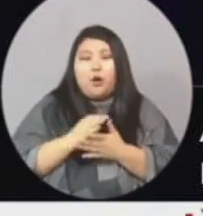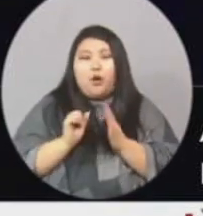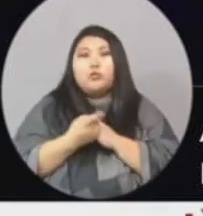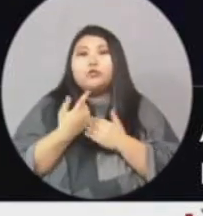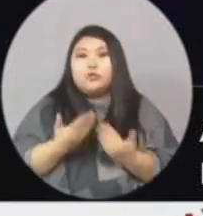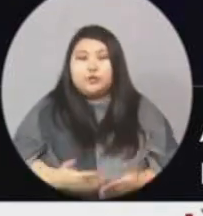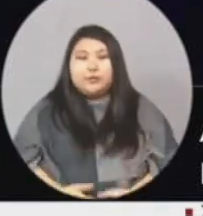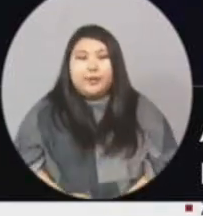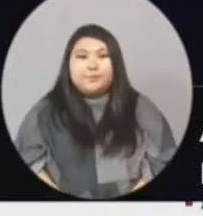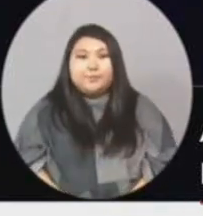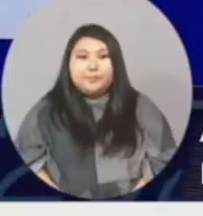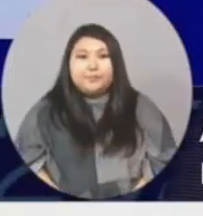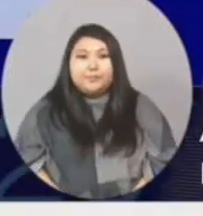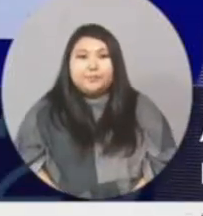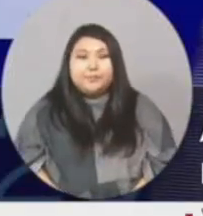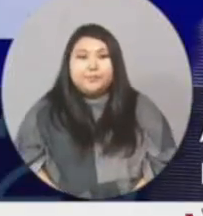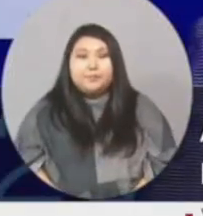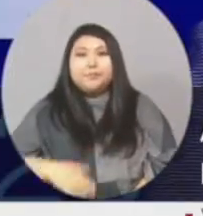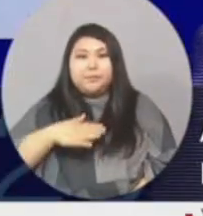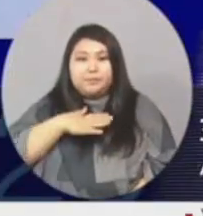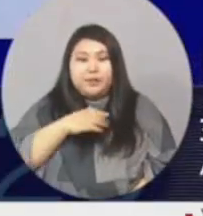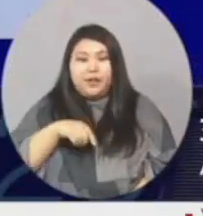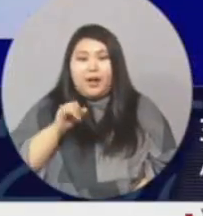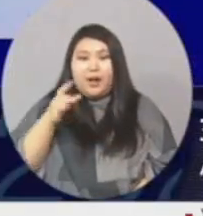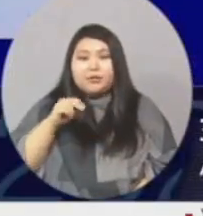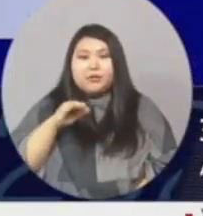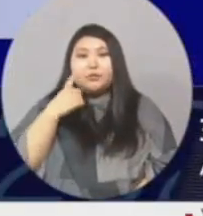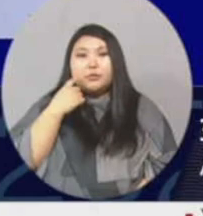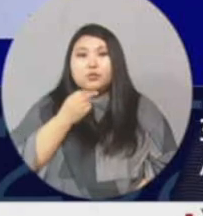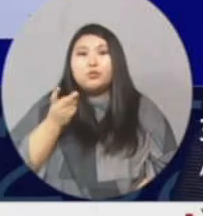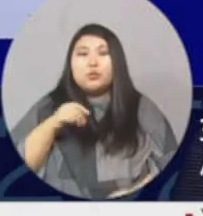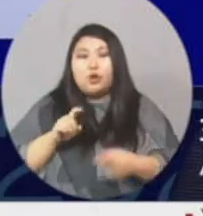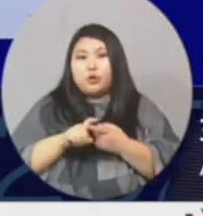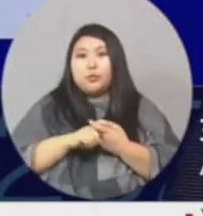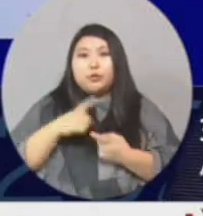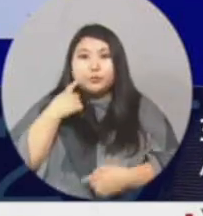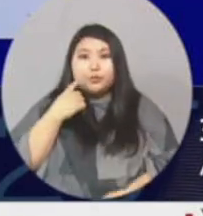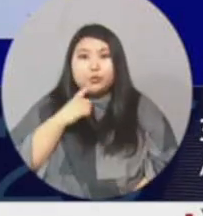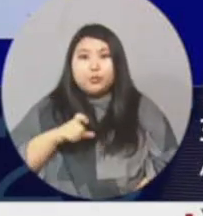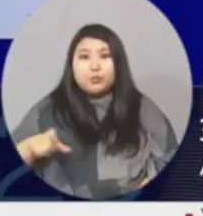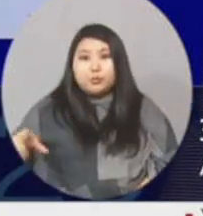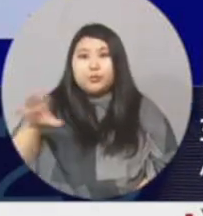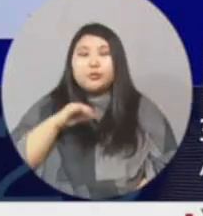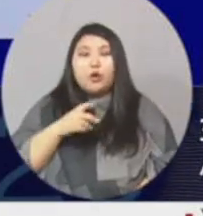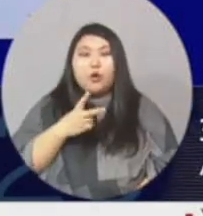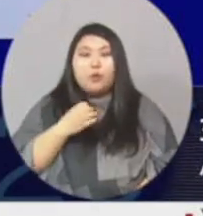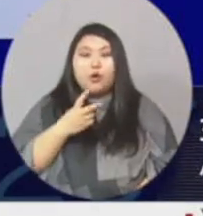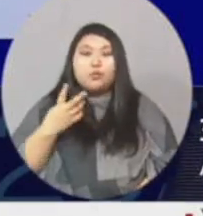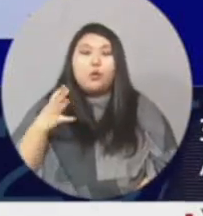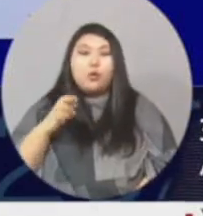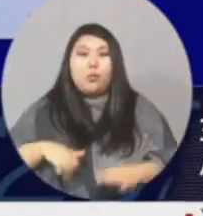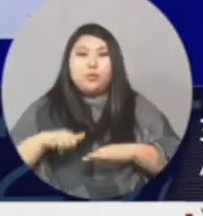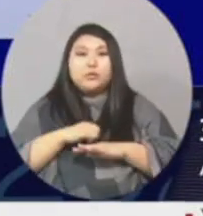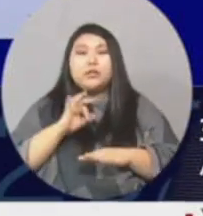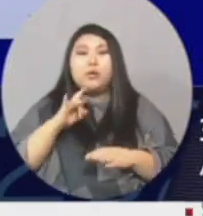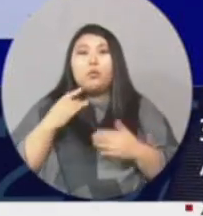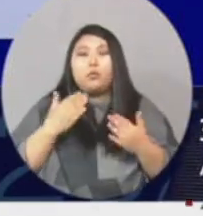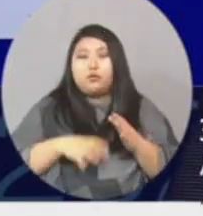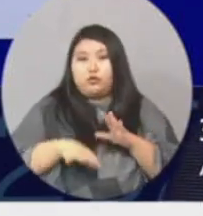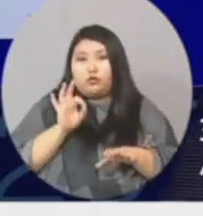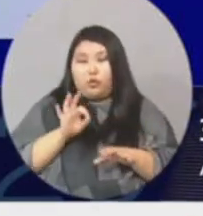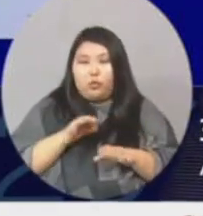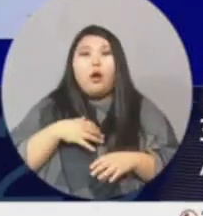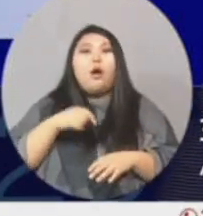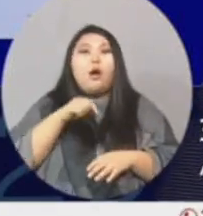байна. Тэгээ манай ардчилсан эмэгтэйчүүдийн холбооны эмэгтэйчүүд ч гэсэн ер нь 24 оны улсын хурлын сонгуул, орон нутгийн сонгуульд